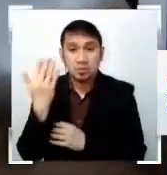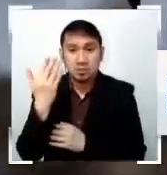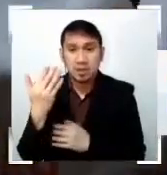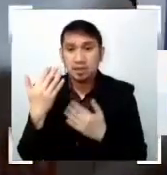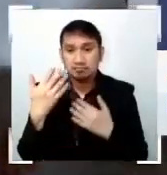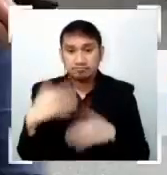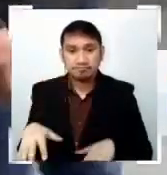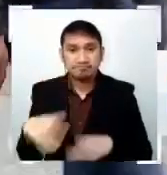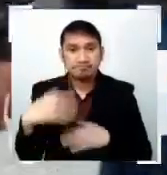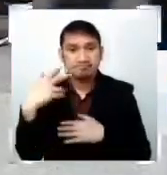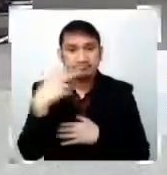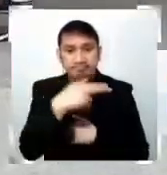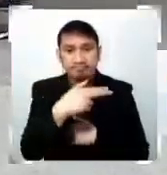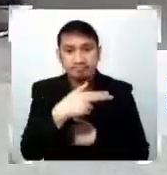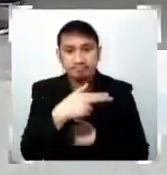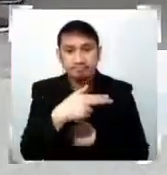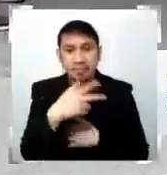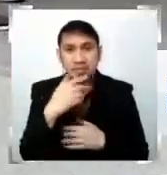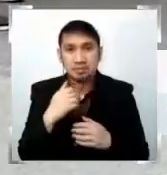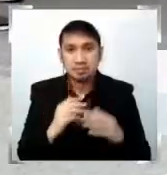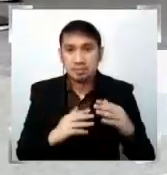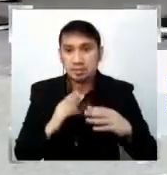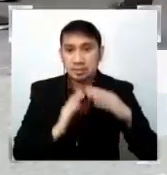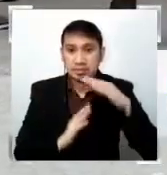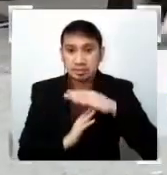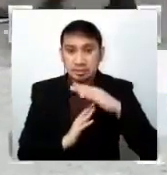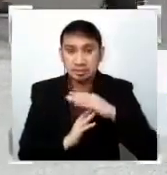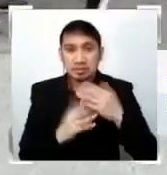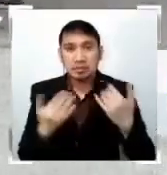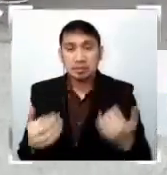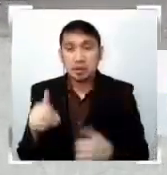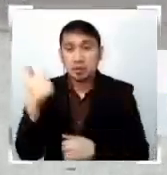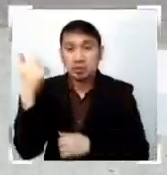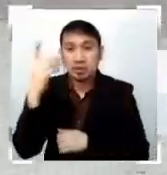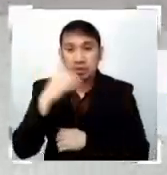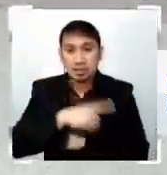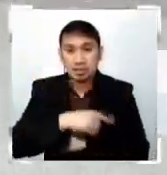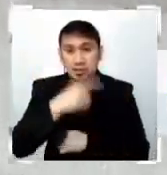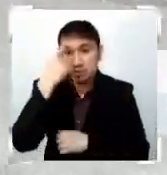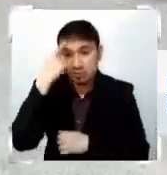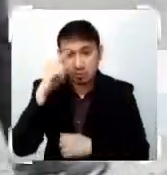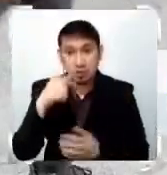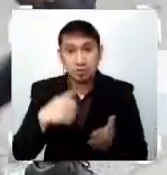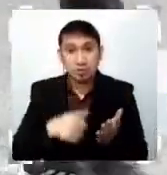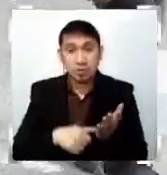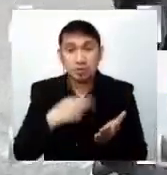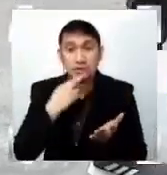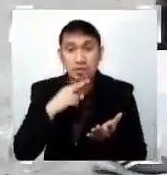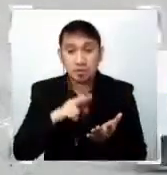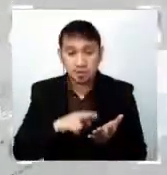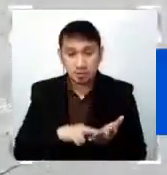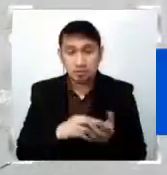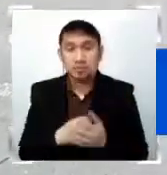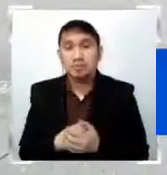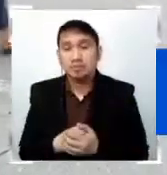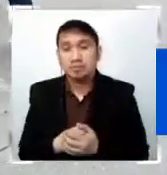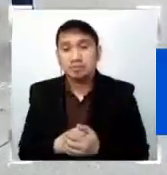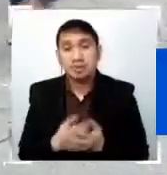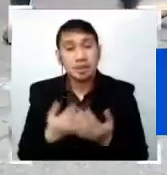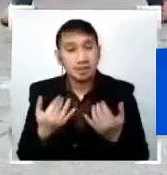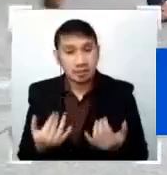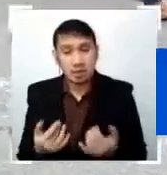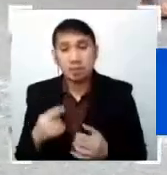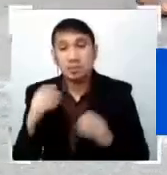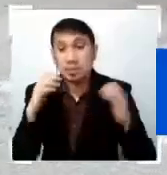at 6. 10 araw na lamang ang nalalabi sa voter registration para sa eleksyon 2022. At tulad ng